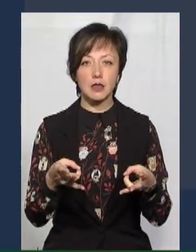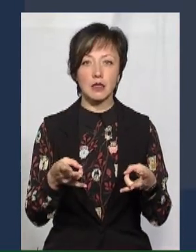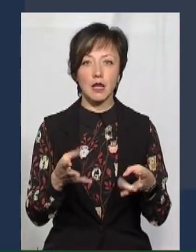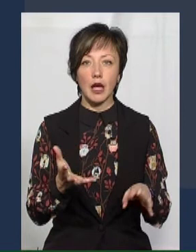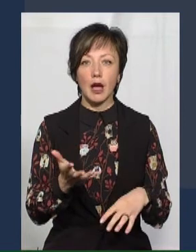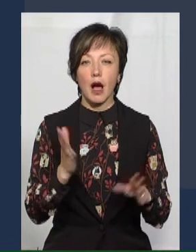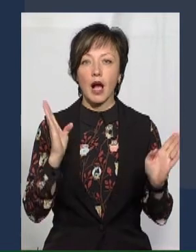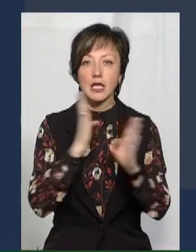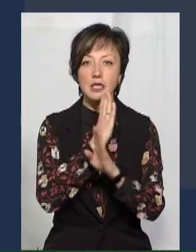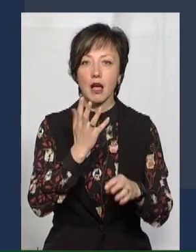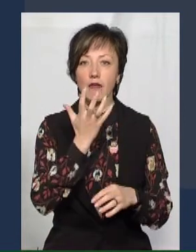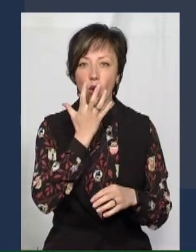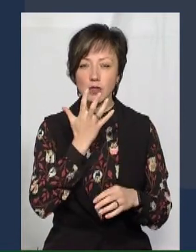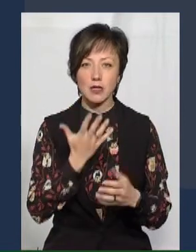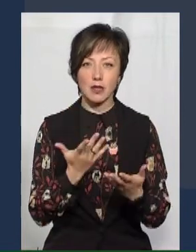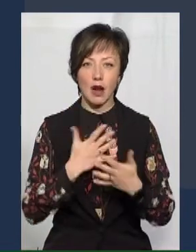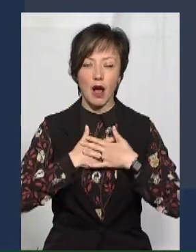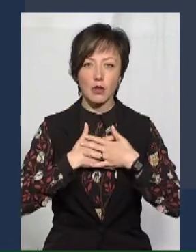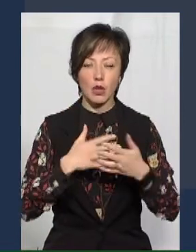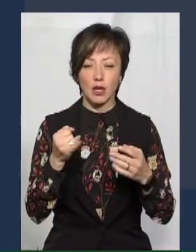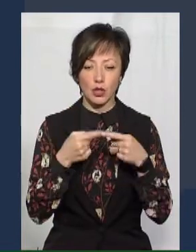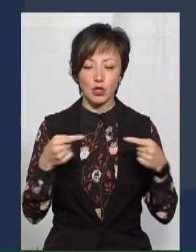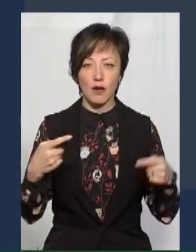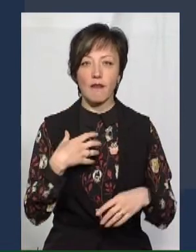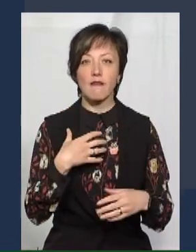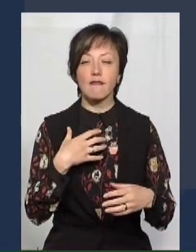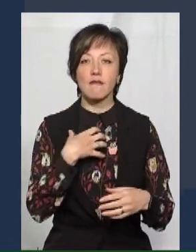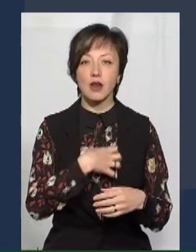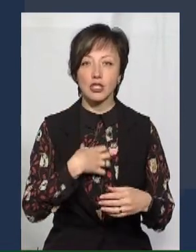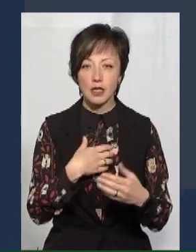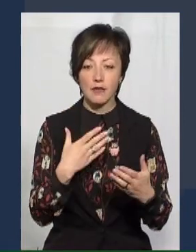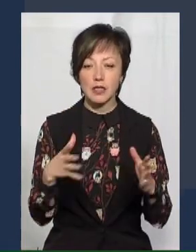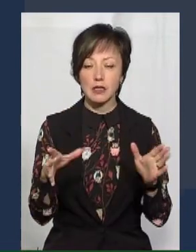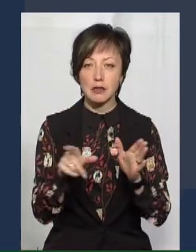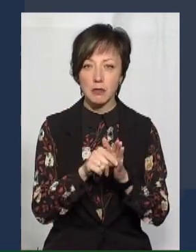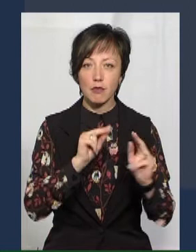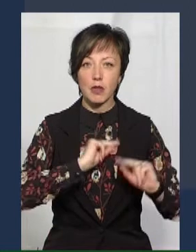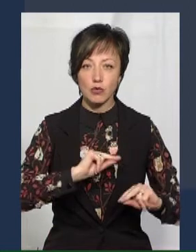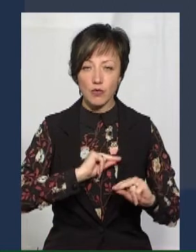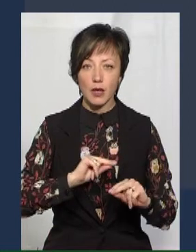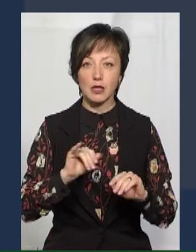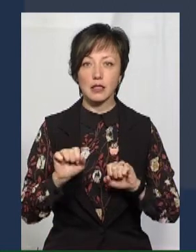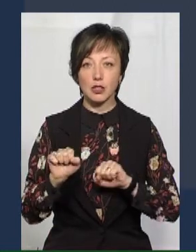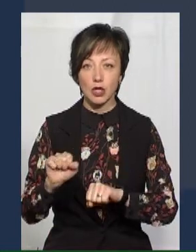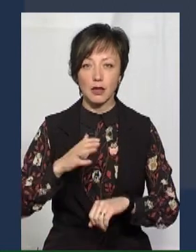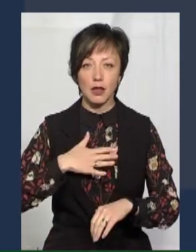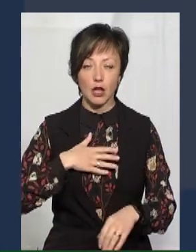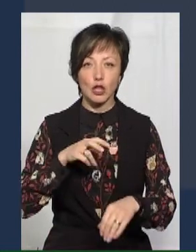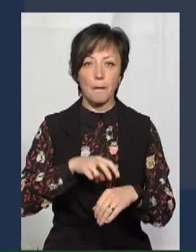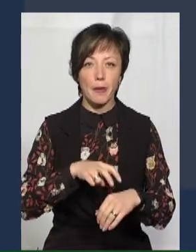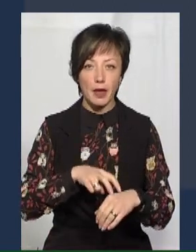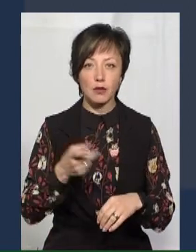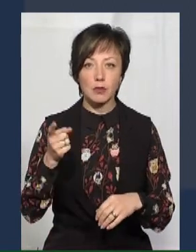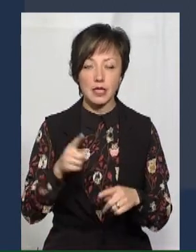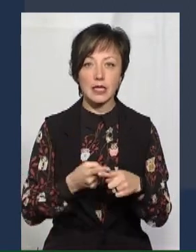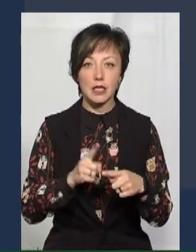кисневі концентратори і все інше. Тому і важливо контактувати, співпрацювати і, звичайно, захищати наших медиків, тому